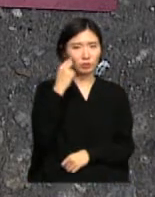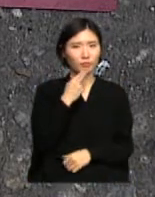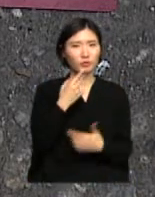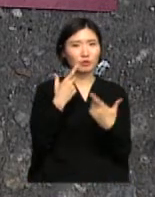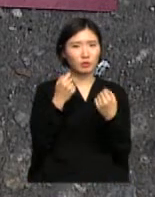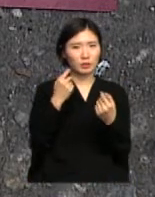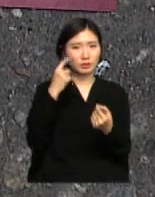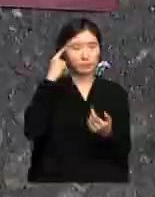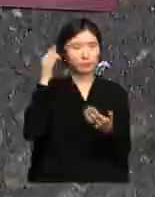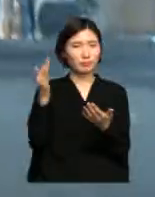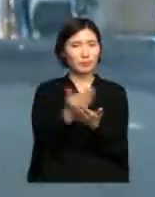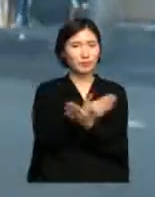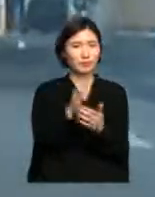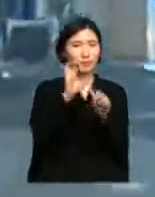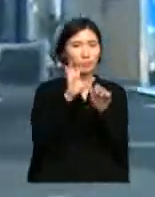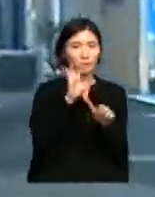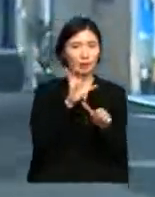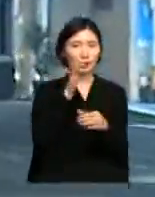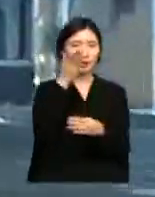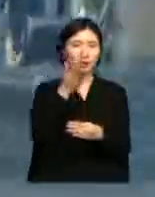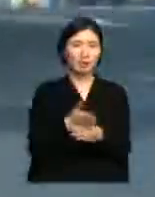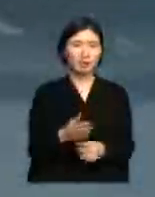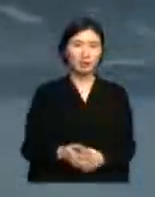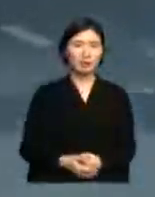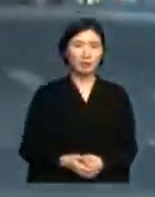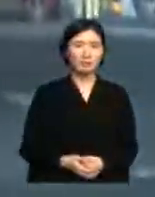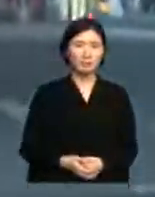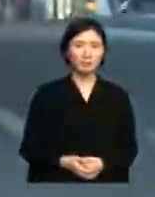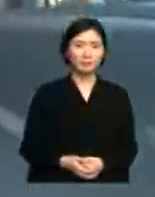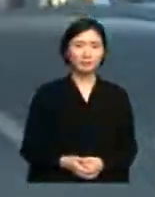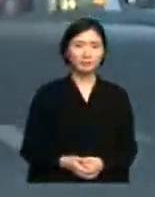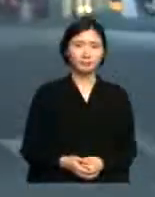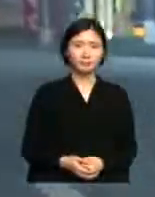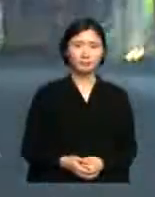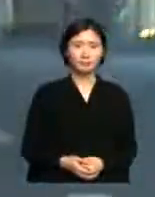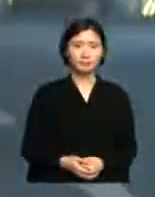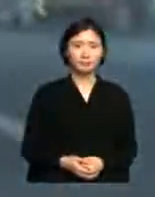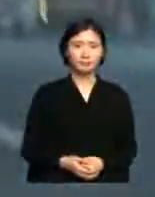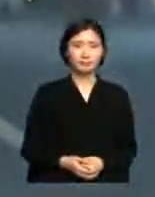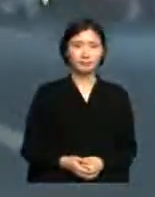아니냐는 비판이 일고 있습니다. 딜라이브 서울경제케이블TV 박선화입니다.